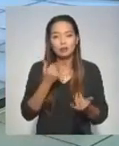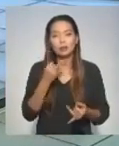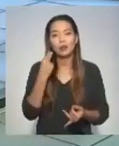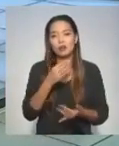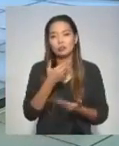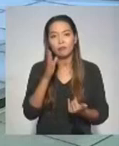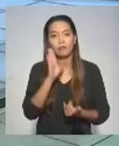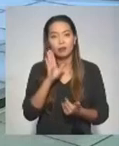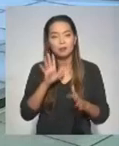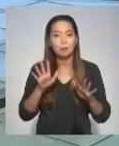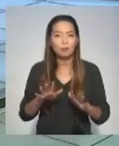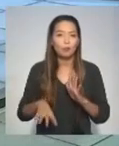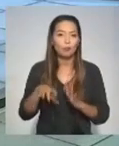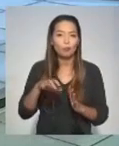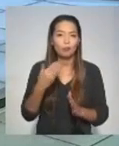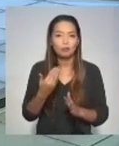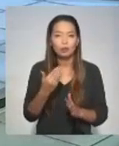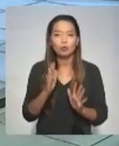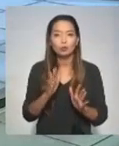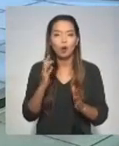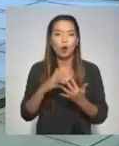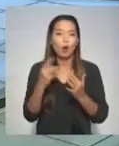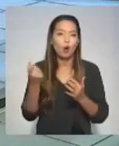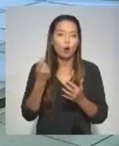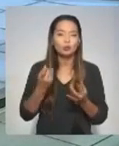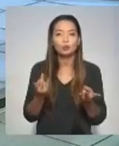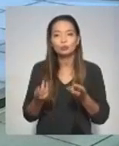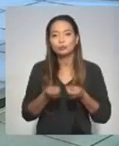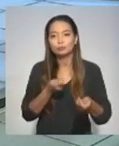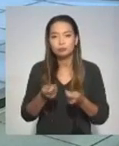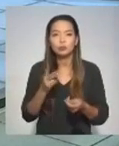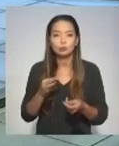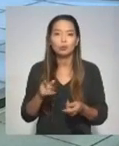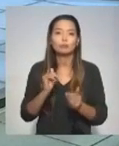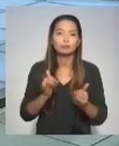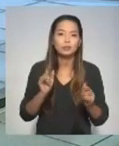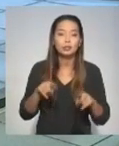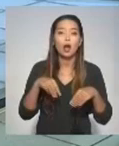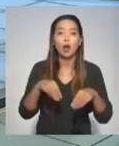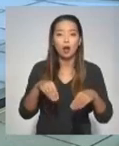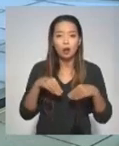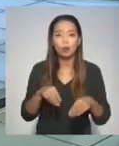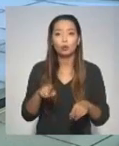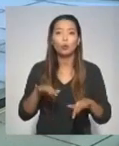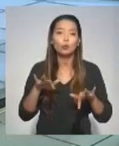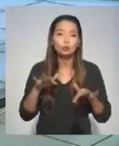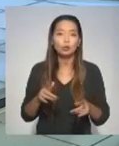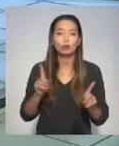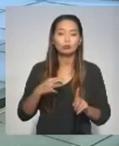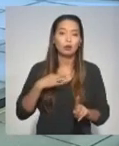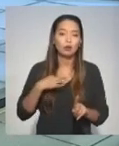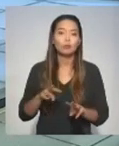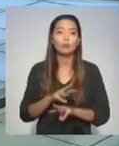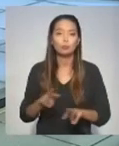местных скважинах она пригодна разве что для хозяйственных нужд. Люди боятся поливать ею даже огороды и, говорят, устали от равнодушия